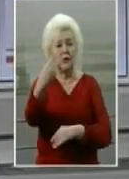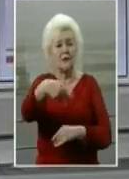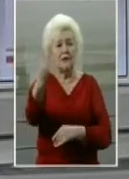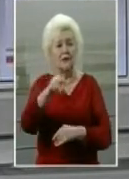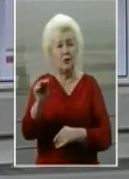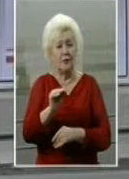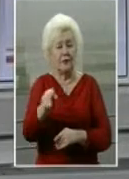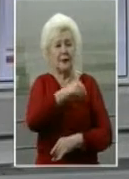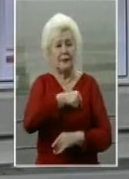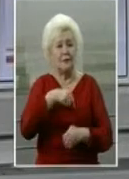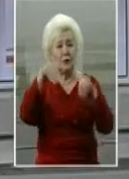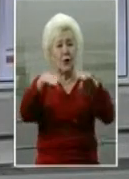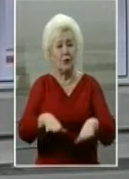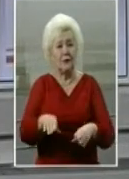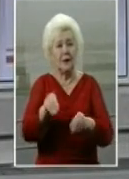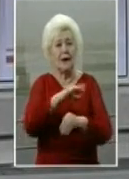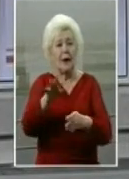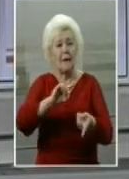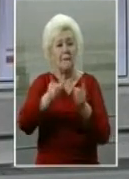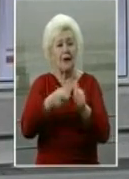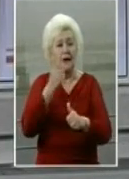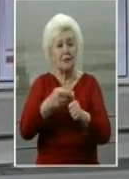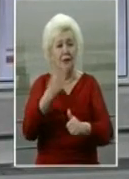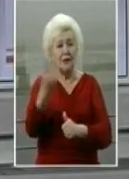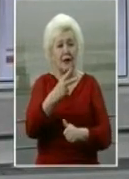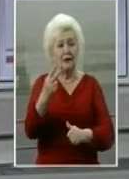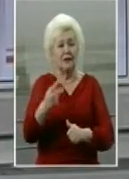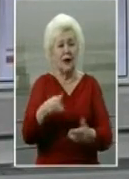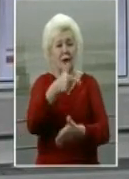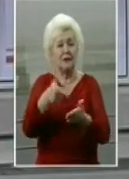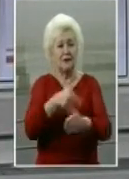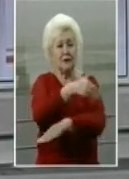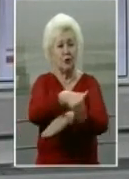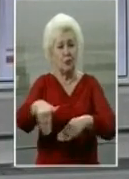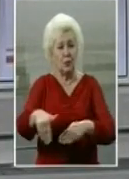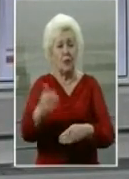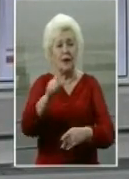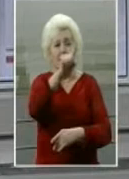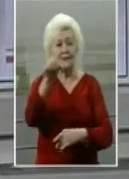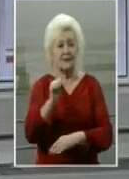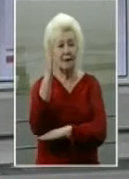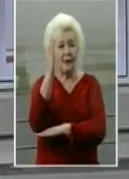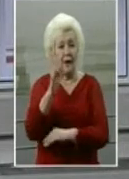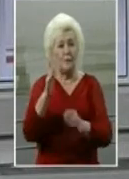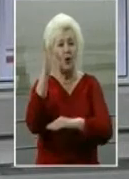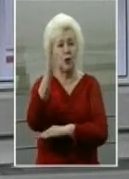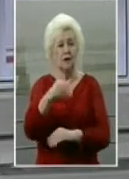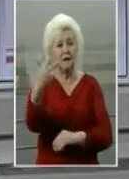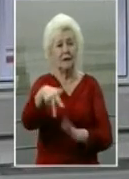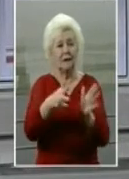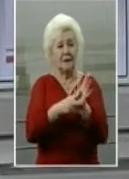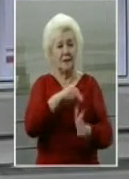лютого, депутати ухвалили рішення перейменувати 2 міських топоніми. За проголосували 38